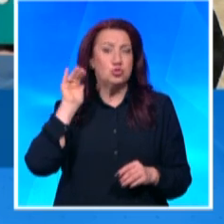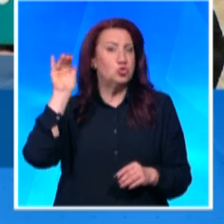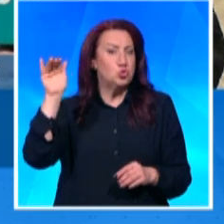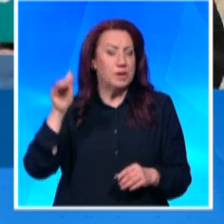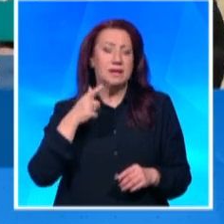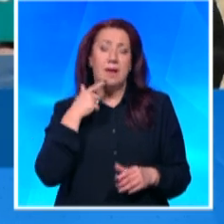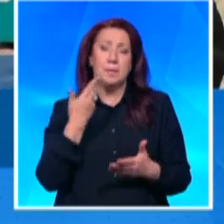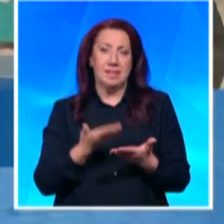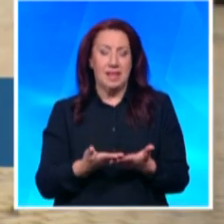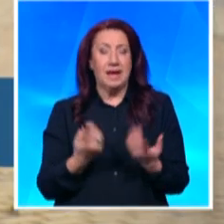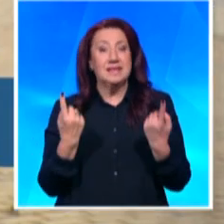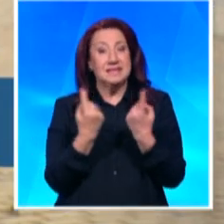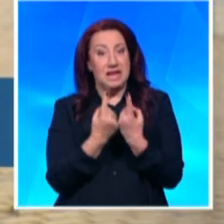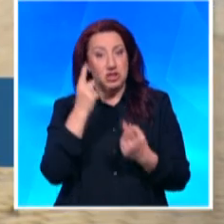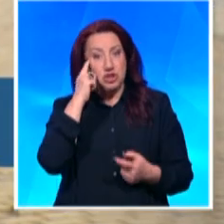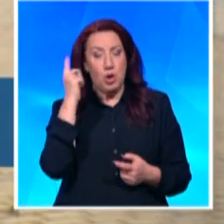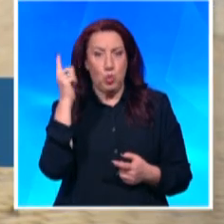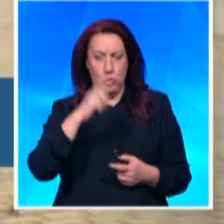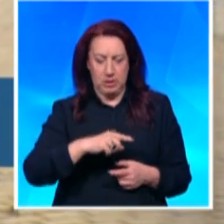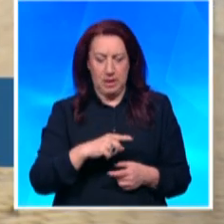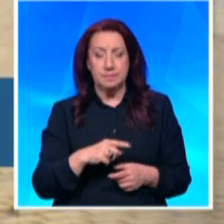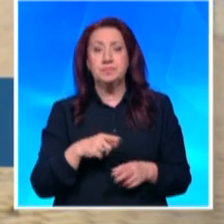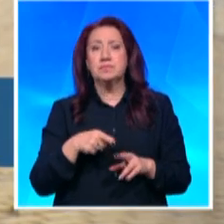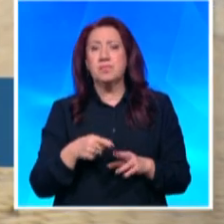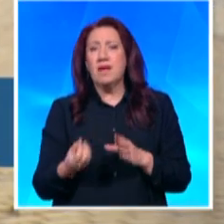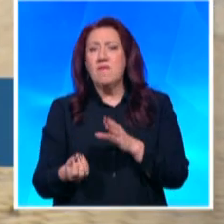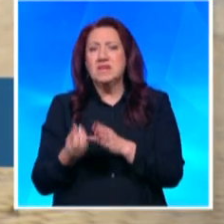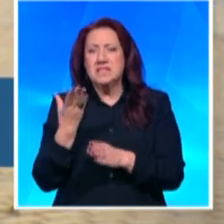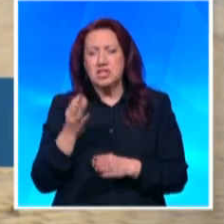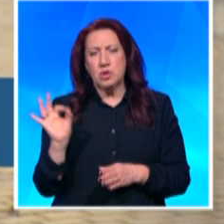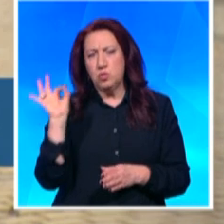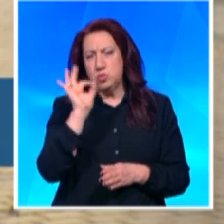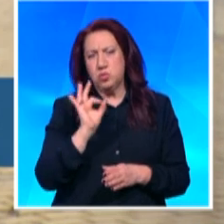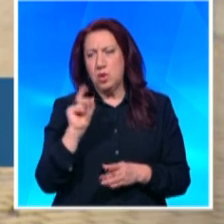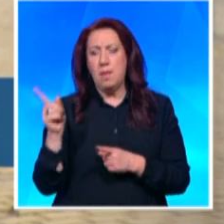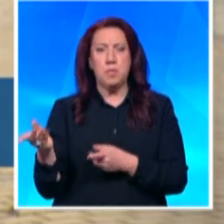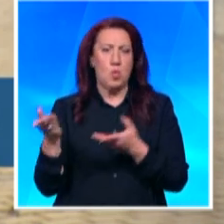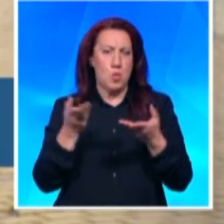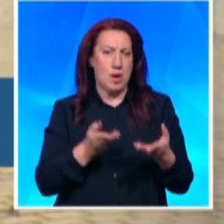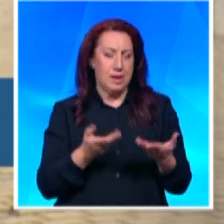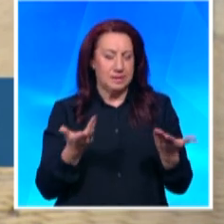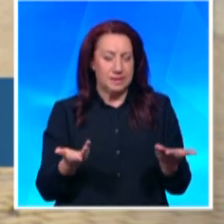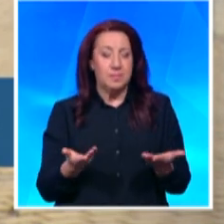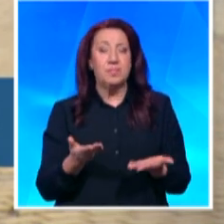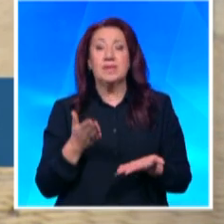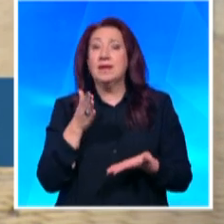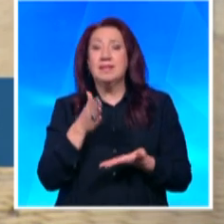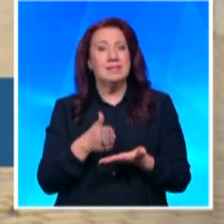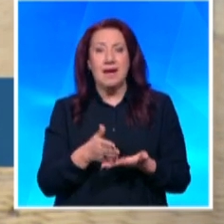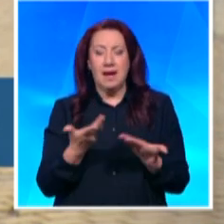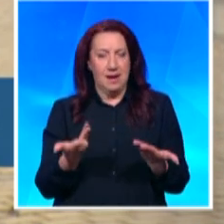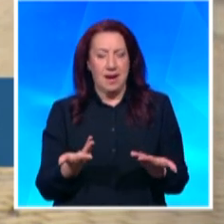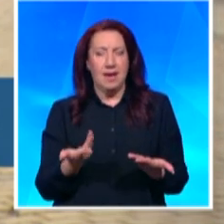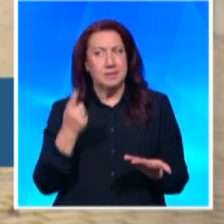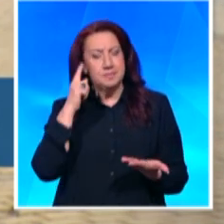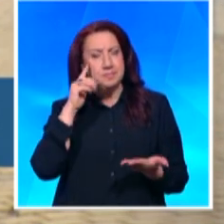проведе утре. А пък Възраждане изобщо не бяха поканени на консултациите. И равносметката на ГЕРБ след всички тези